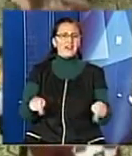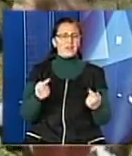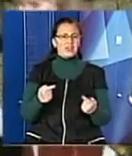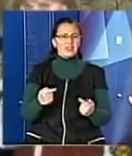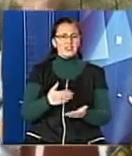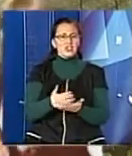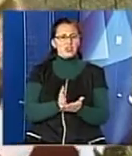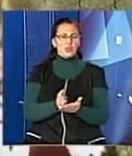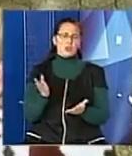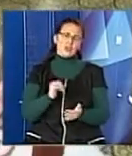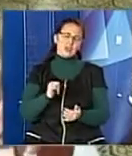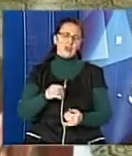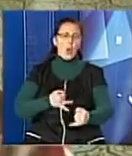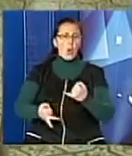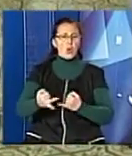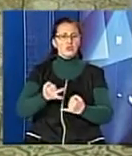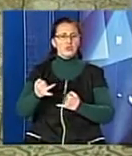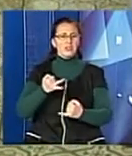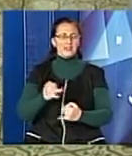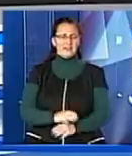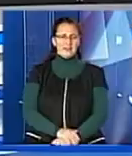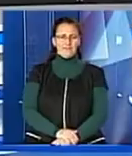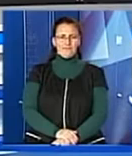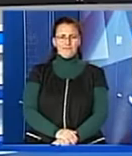Віталій Гамадин, Андрій Сладков. Новини.